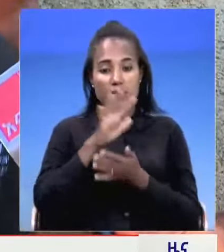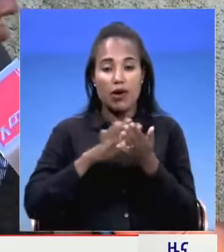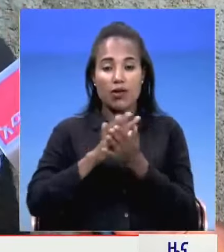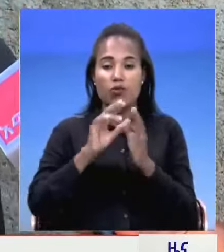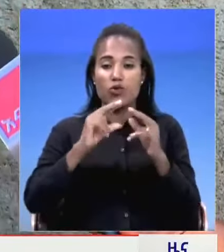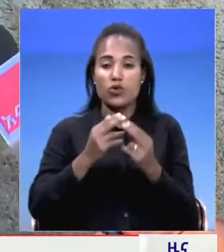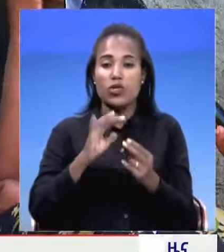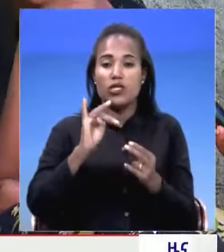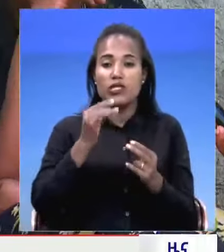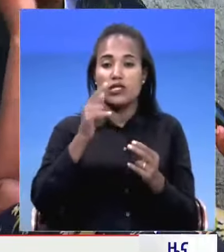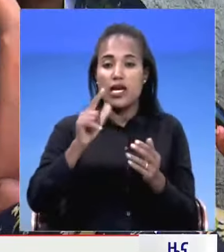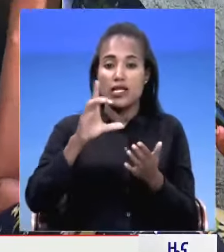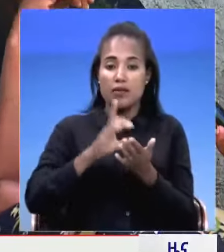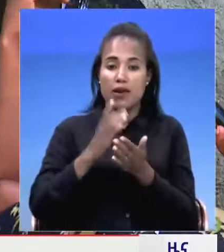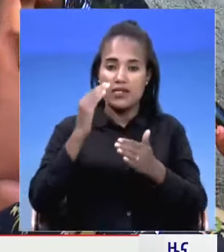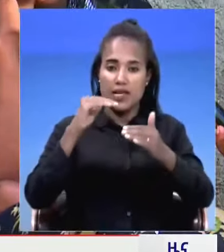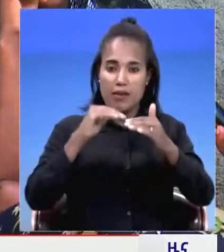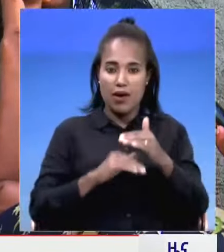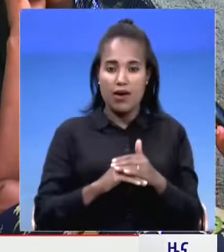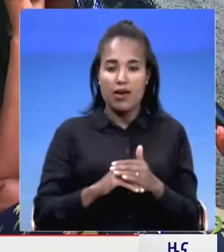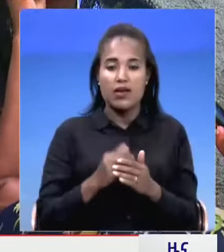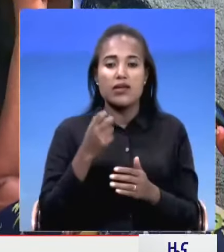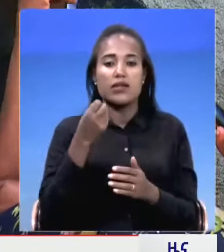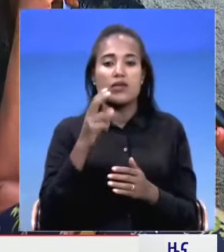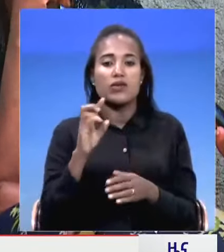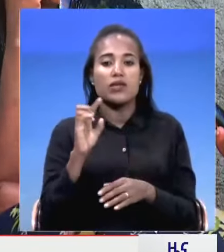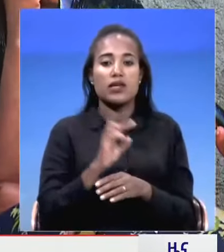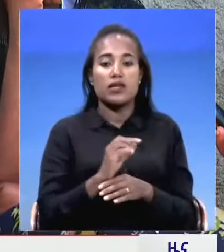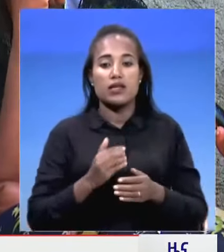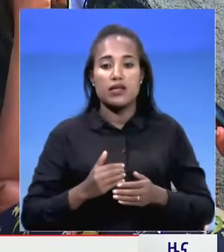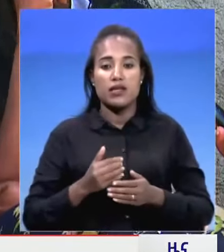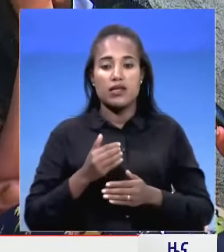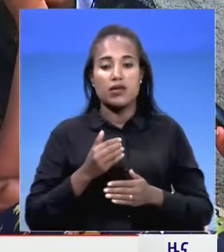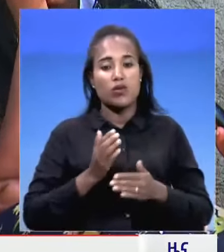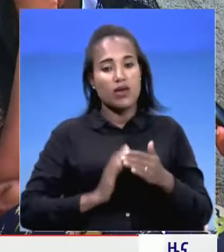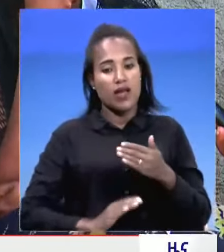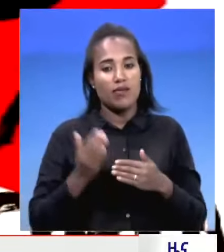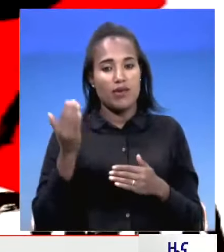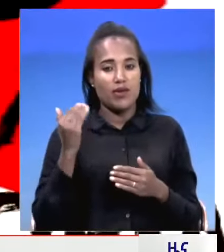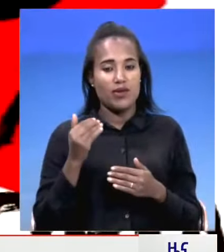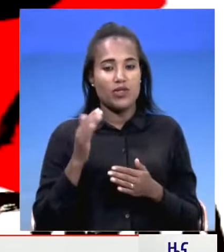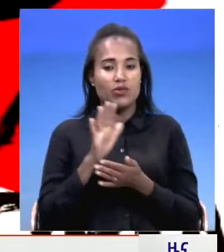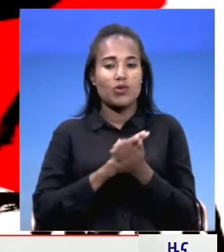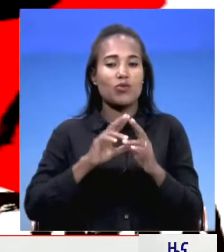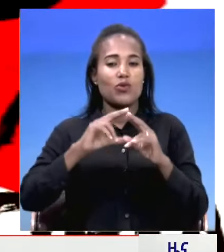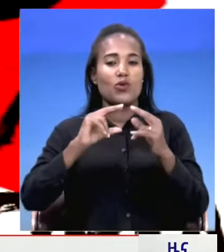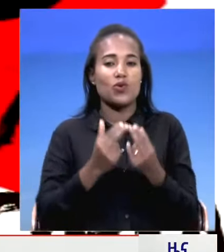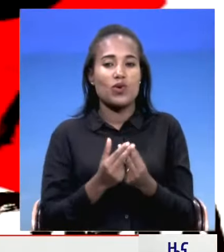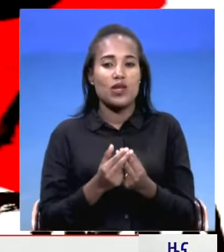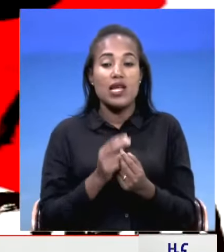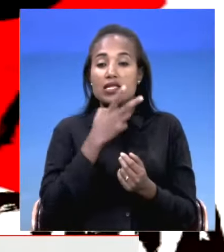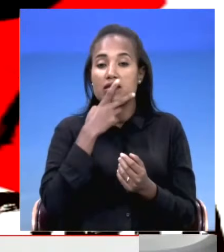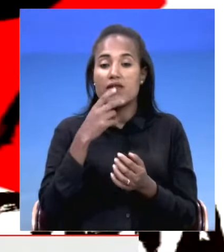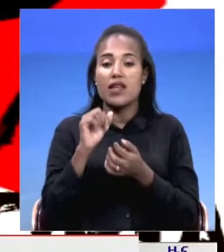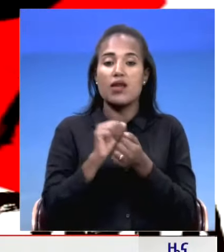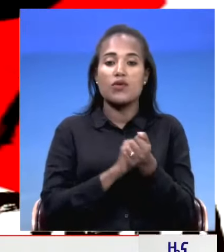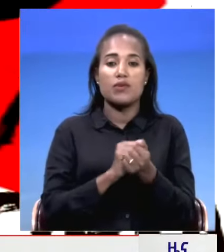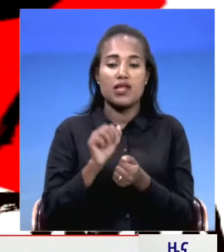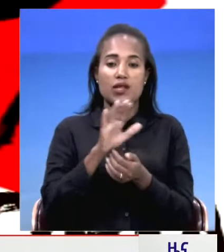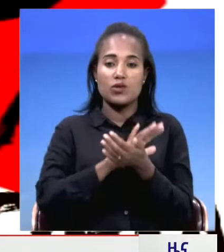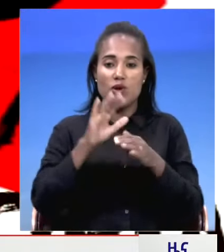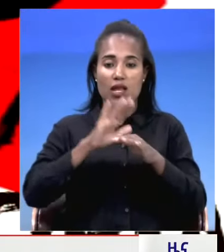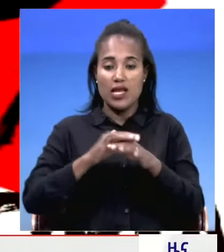ቡድን ጭላ ከተማን በወረራ ሲይዝ የ12 ቀን አራስ ነበረች። የሽብር ቡድኑ ለዘረፋ ለውድመትና ንጹሐን